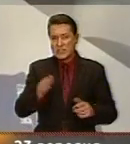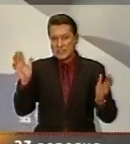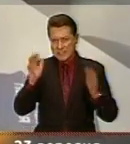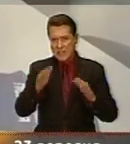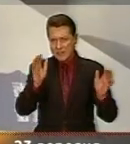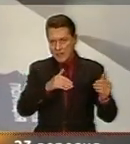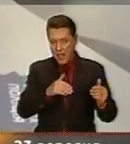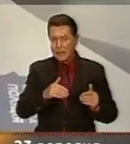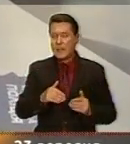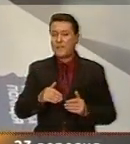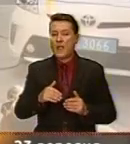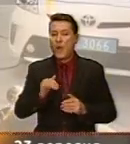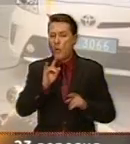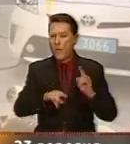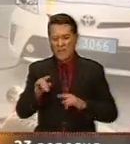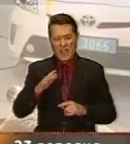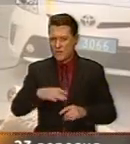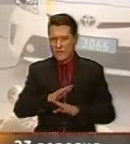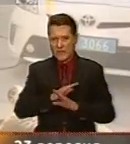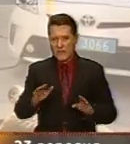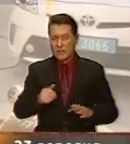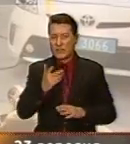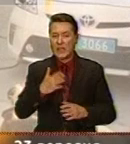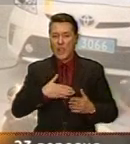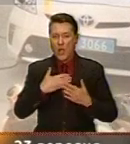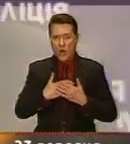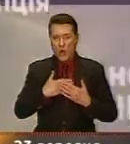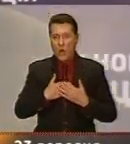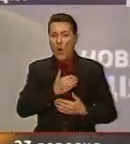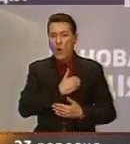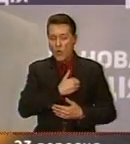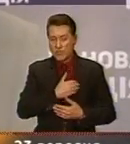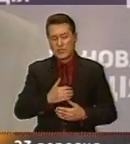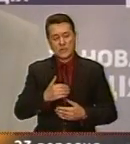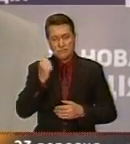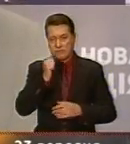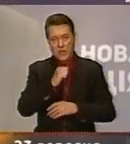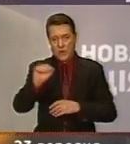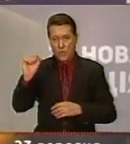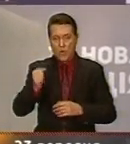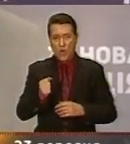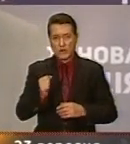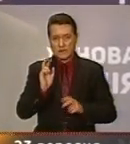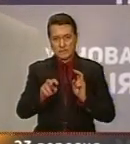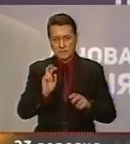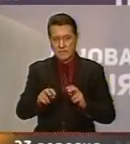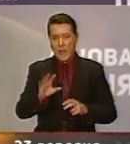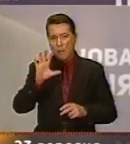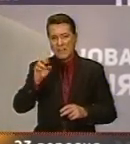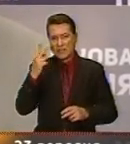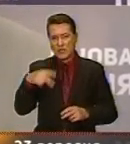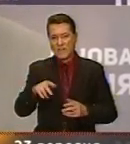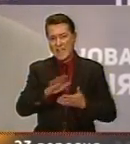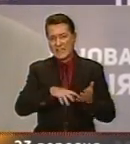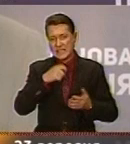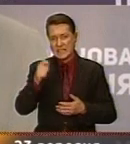довго не довелося. За кількістю охочих Полтава поставила рекорд. Жоден город України нас так не зустрічав. 520 заявок